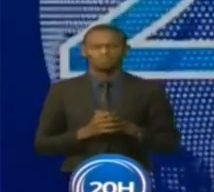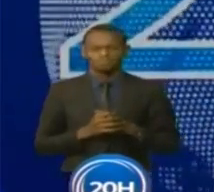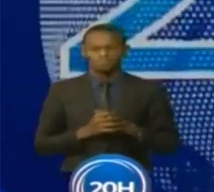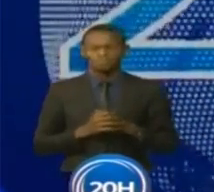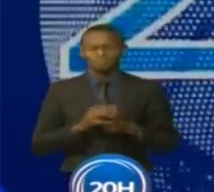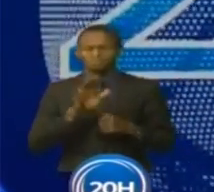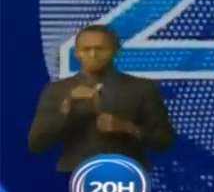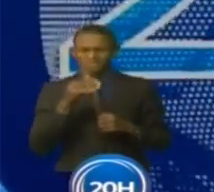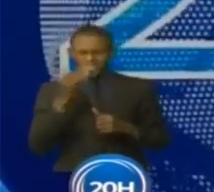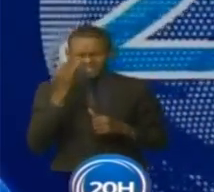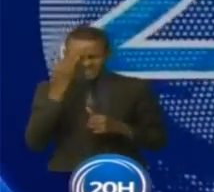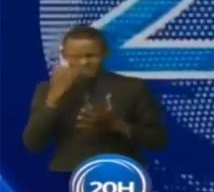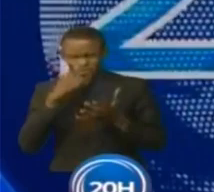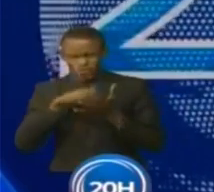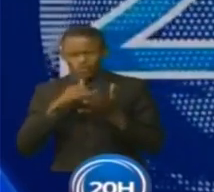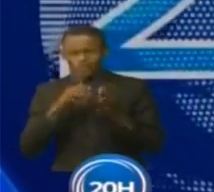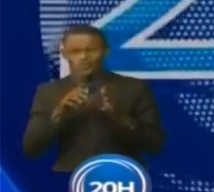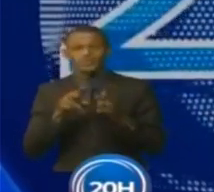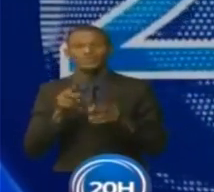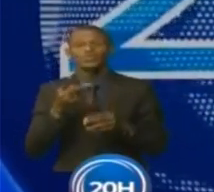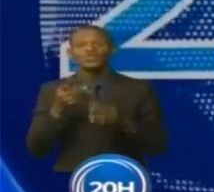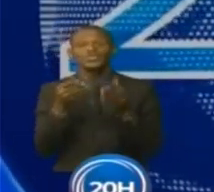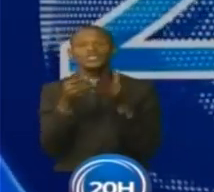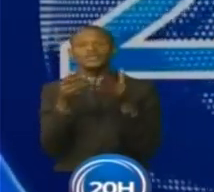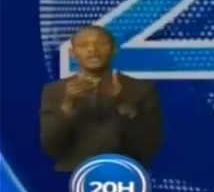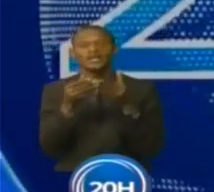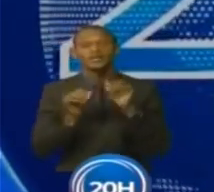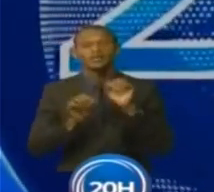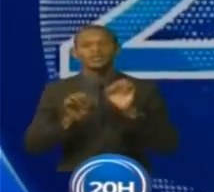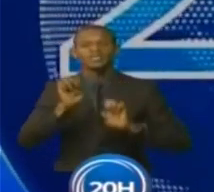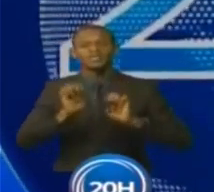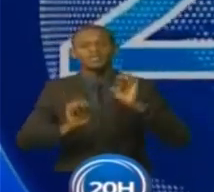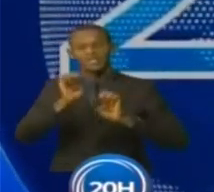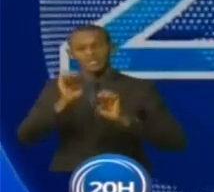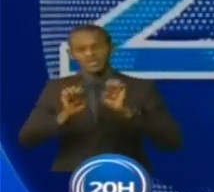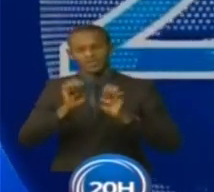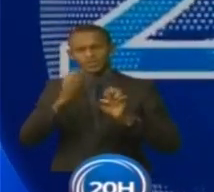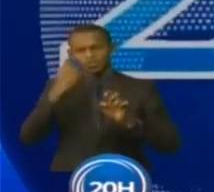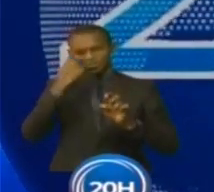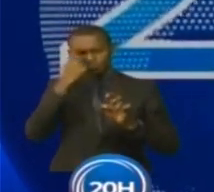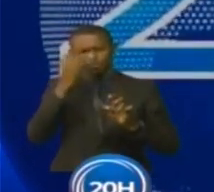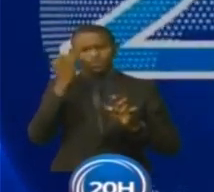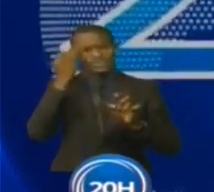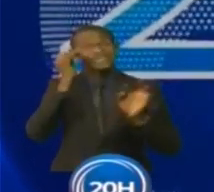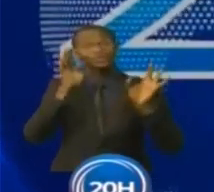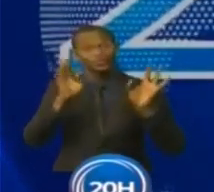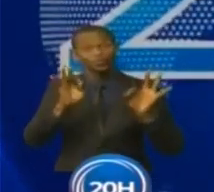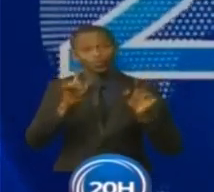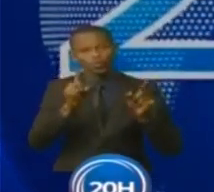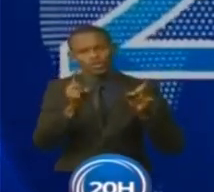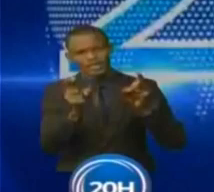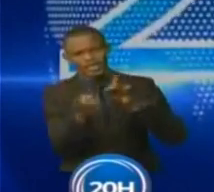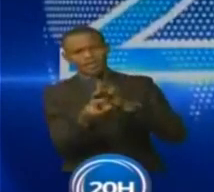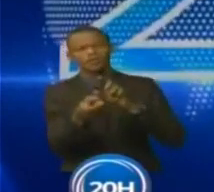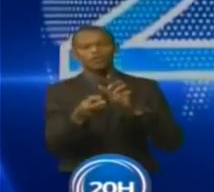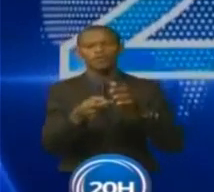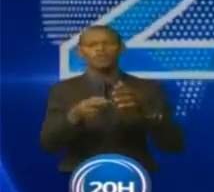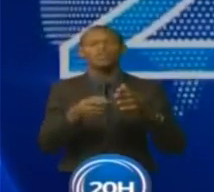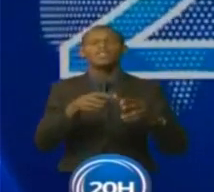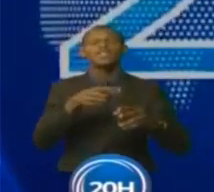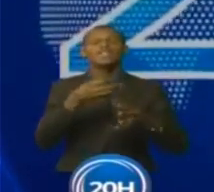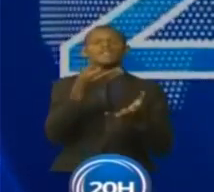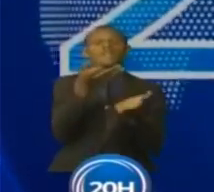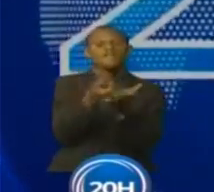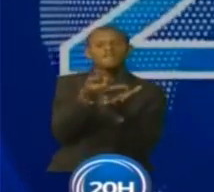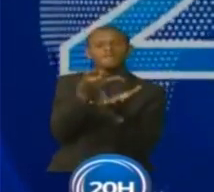Sachez également que la deuxième réunion d'évaluation des réformes dans le secteur des finances publiques s'est tenue ici à Kinshasa, au fleuve Congo. Le ministre